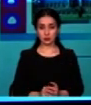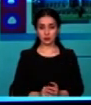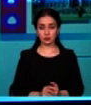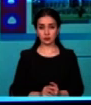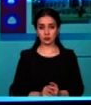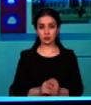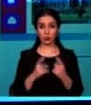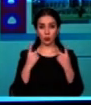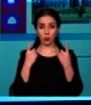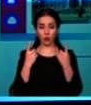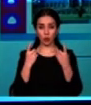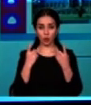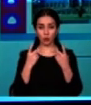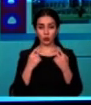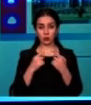Бұқара.